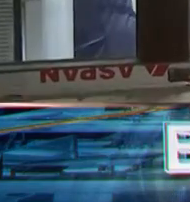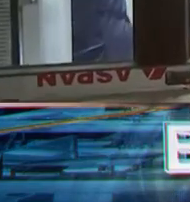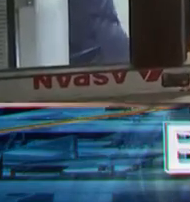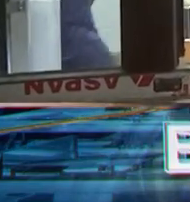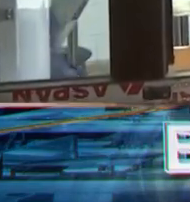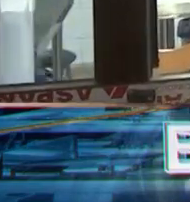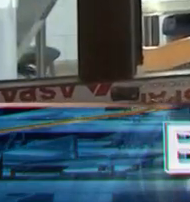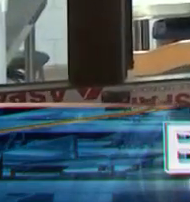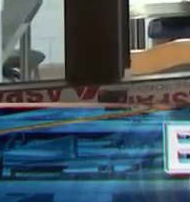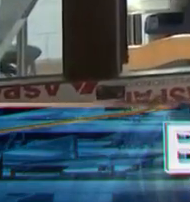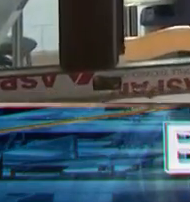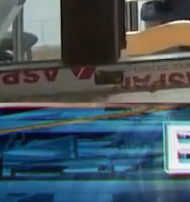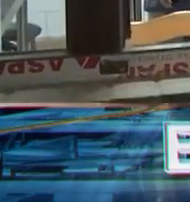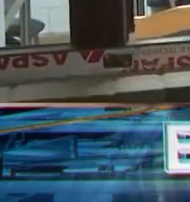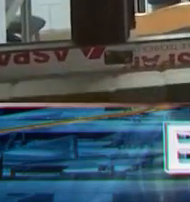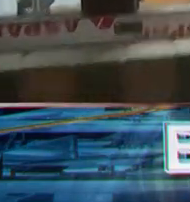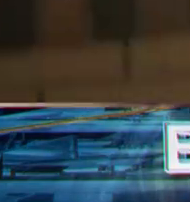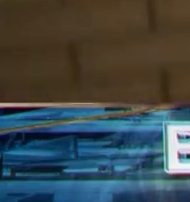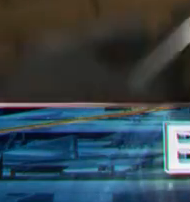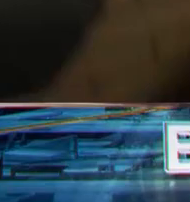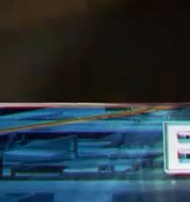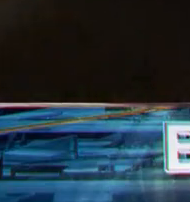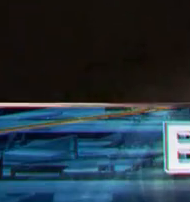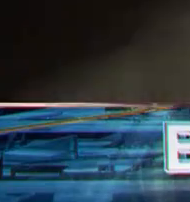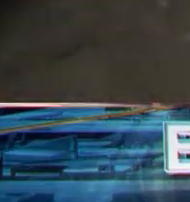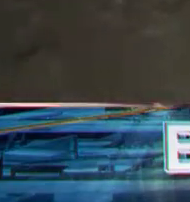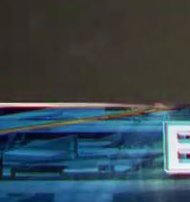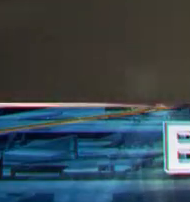тамақ, какие условия они готовят. Мынау шаң бәрі.